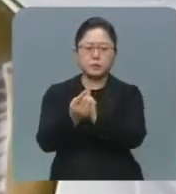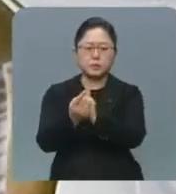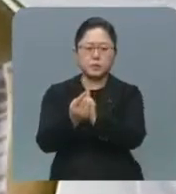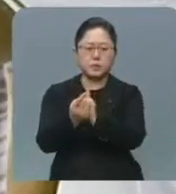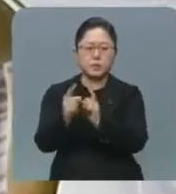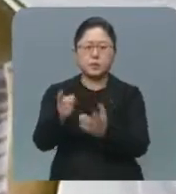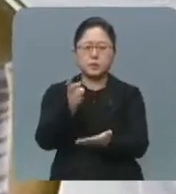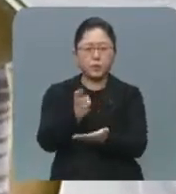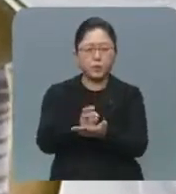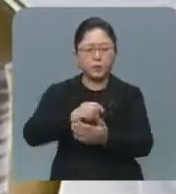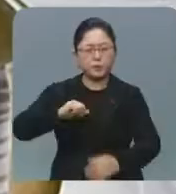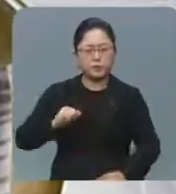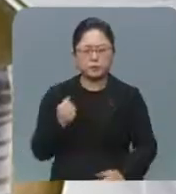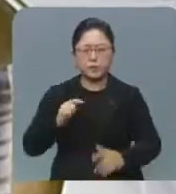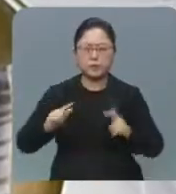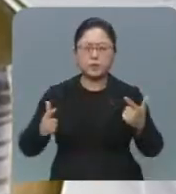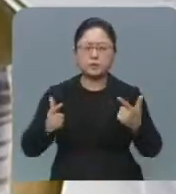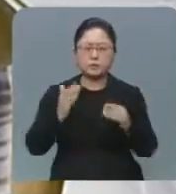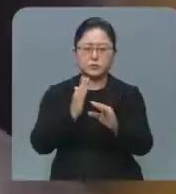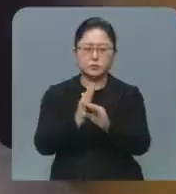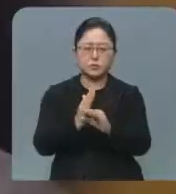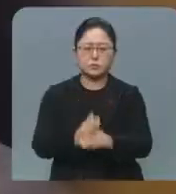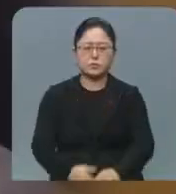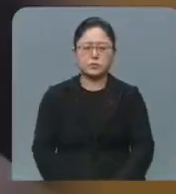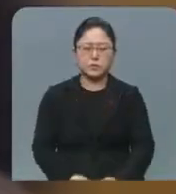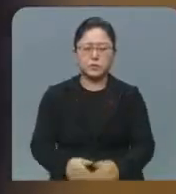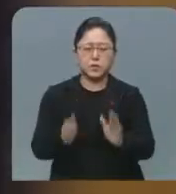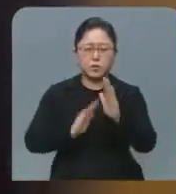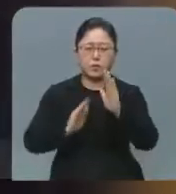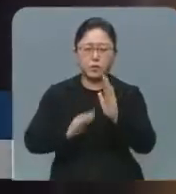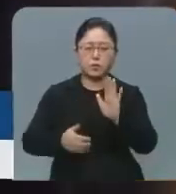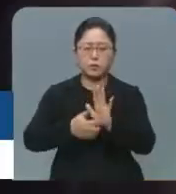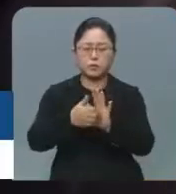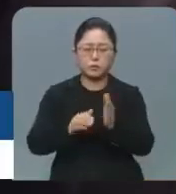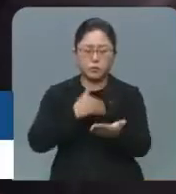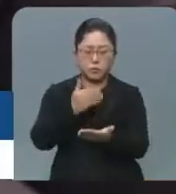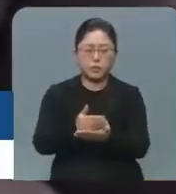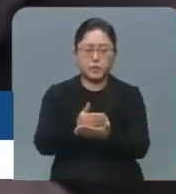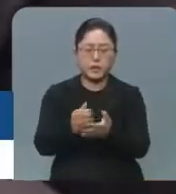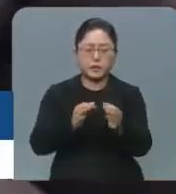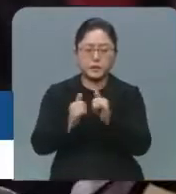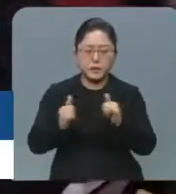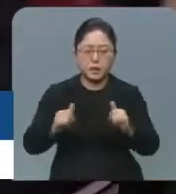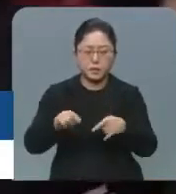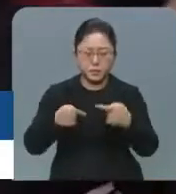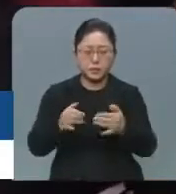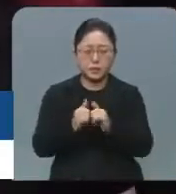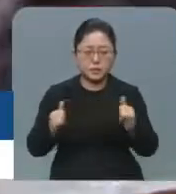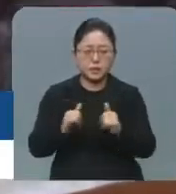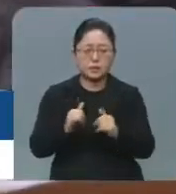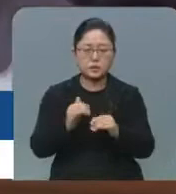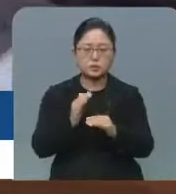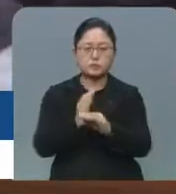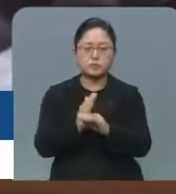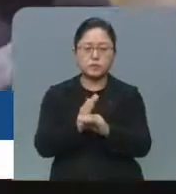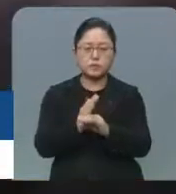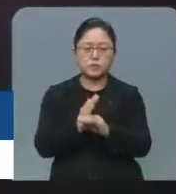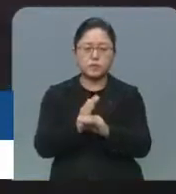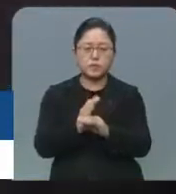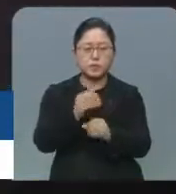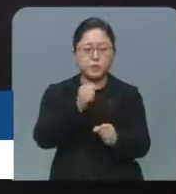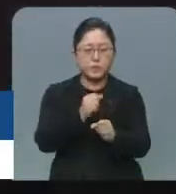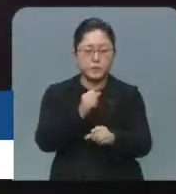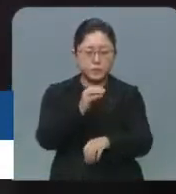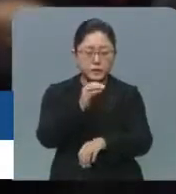이 제도를 받아들이지 않고 있습니다. 공영 도매시장은 경매 참여자를 중심으로 돌아가고 있습니다.